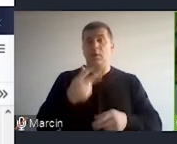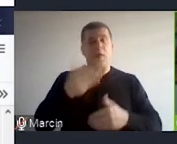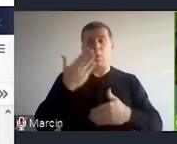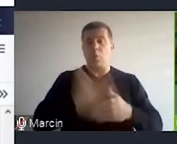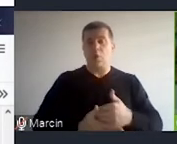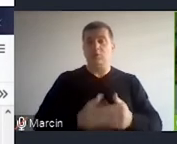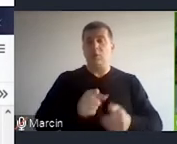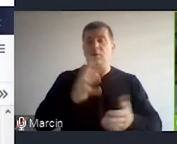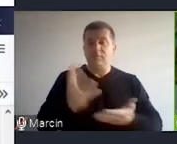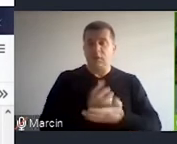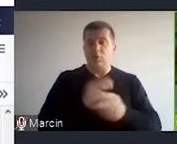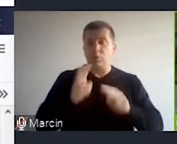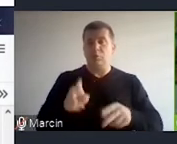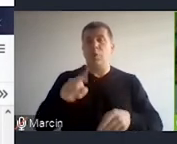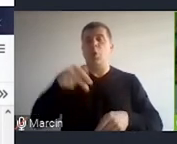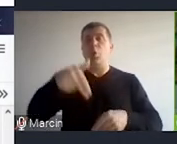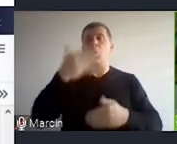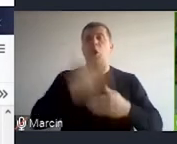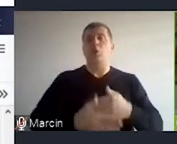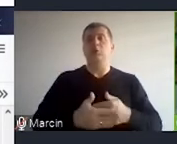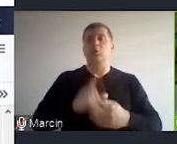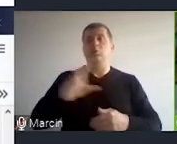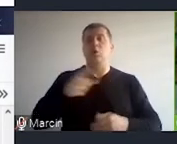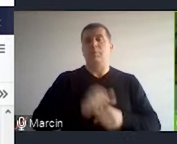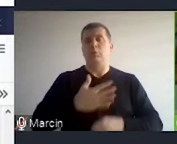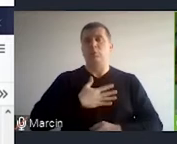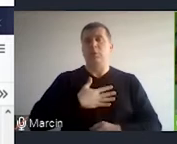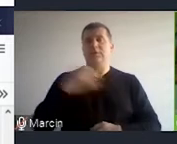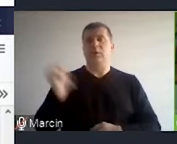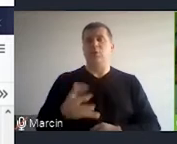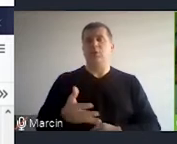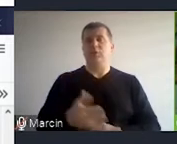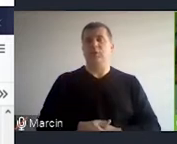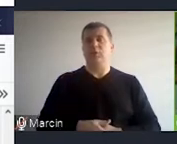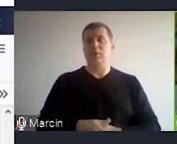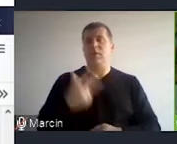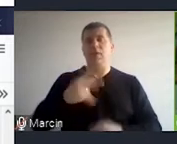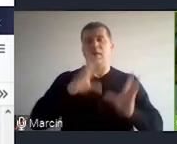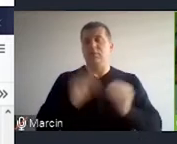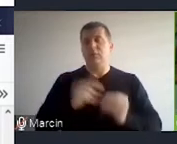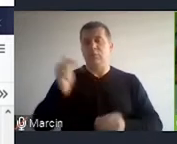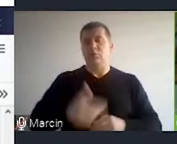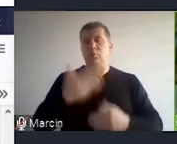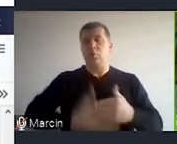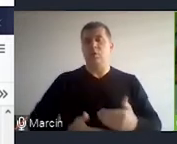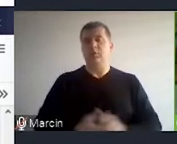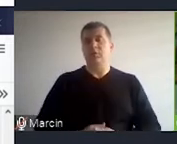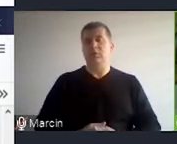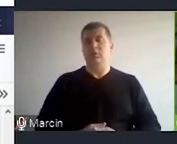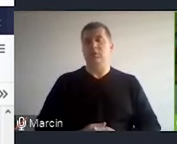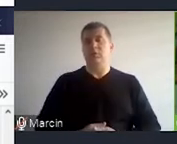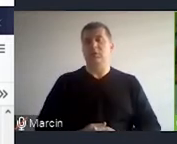ukończyły, bo ukończyły powoduje już zagrożenie. Nie wszyscy muszą ukończyć. A jeżeli